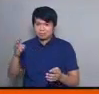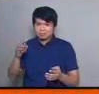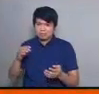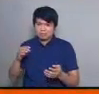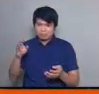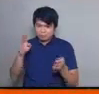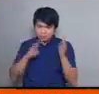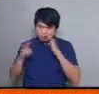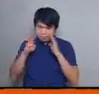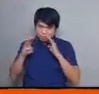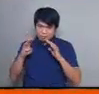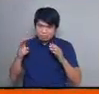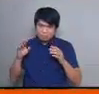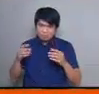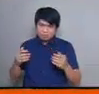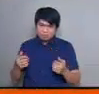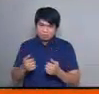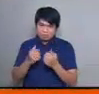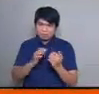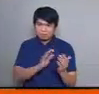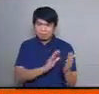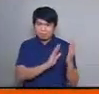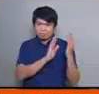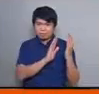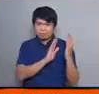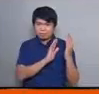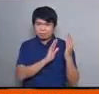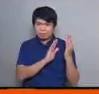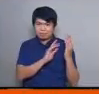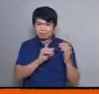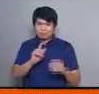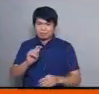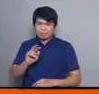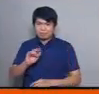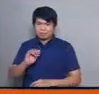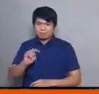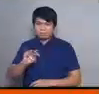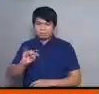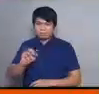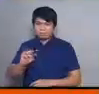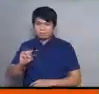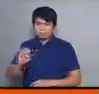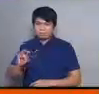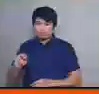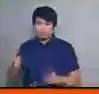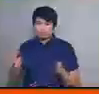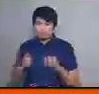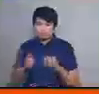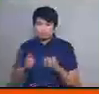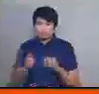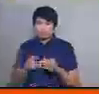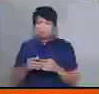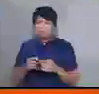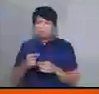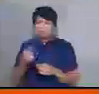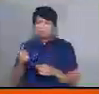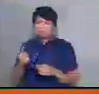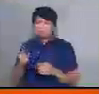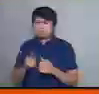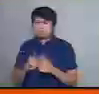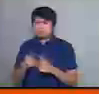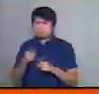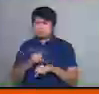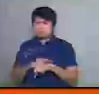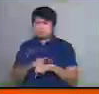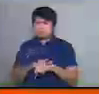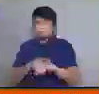is that we are facing transmission constraints. Ito rin ang unang beses na pumasok muli